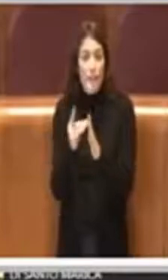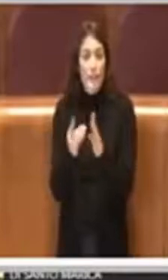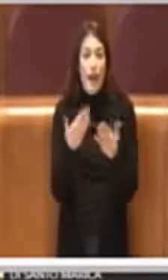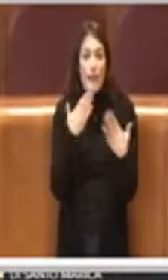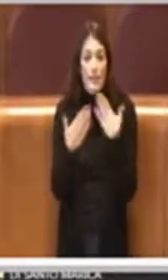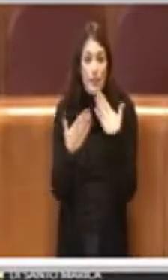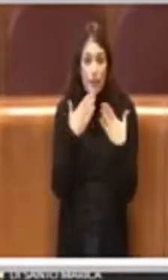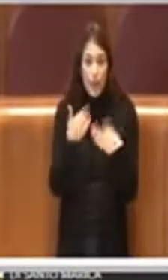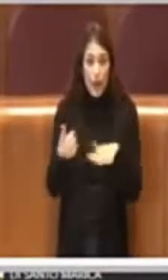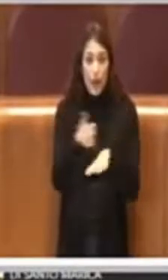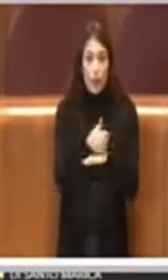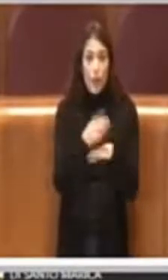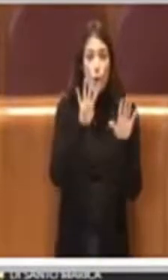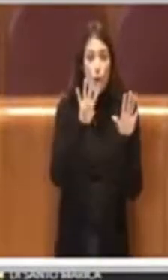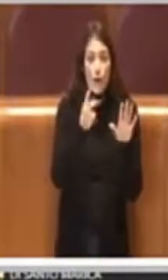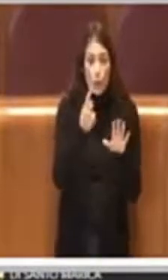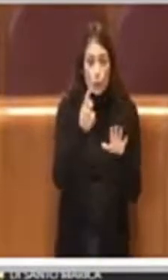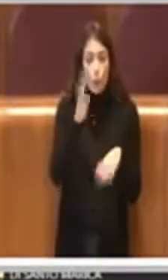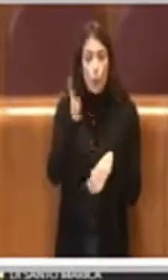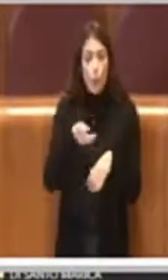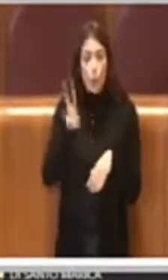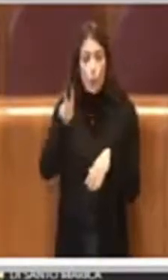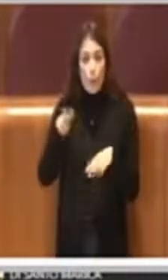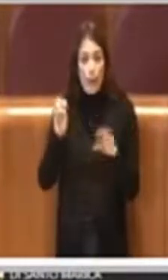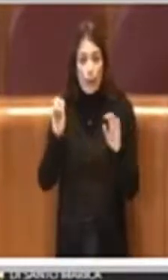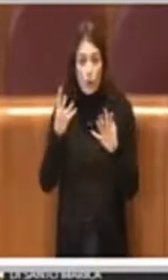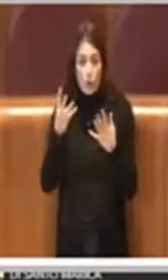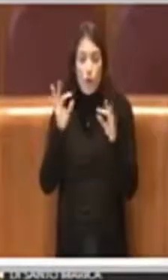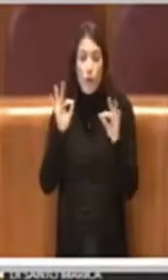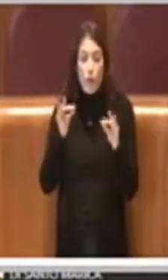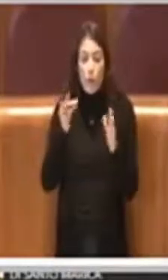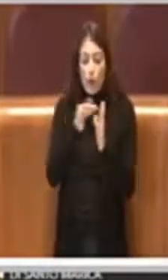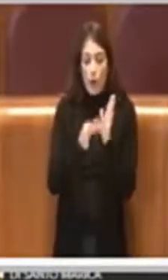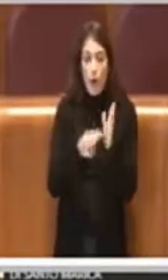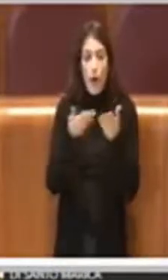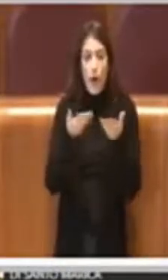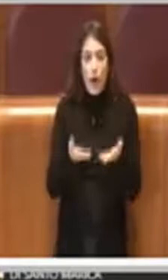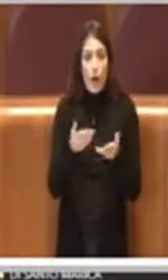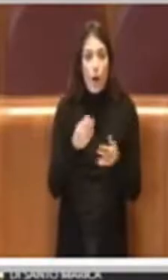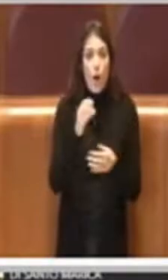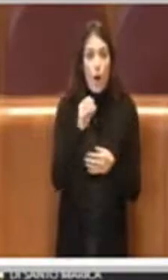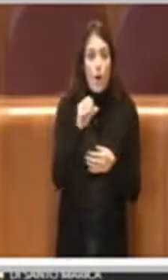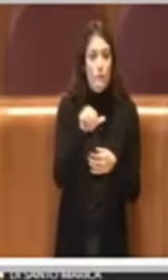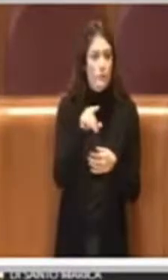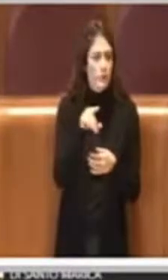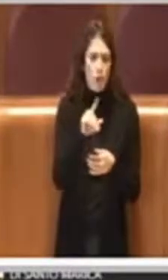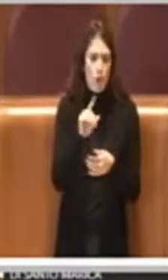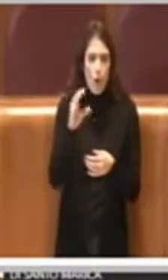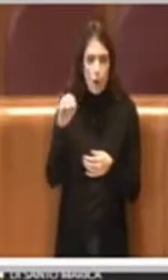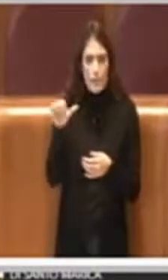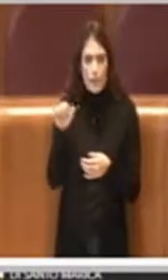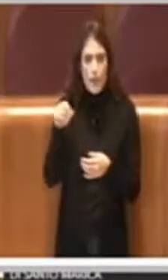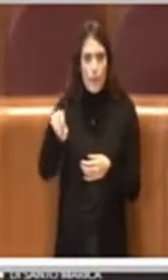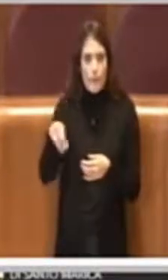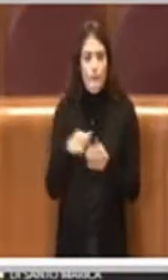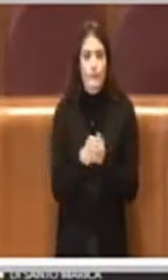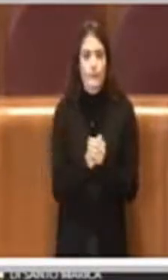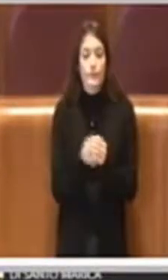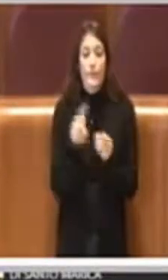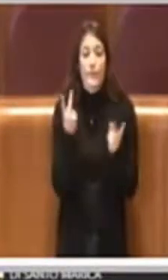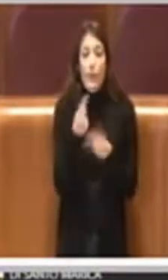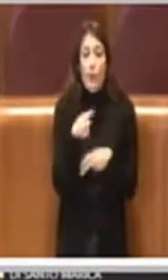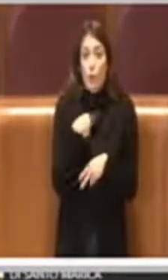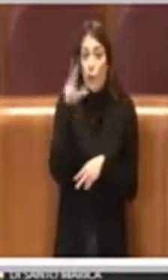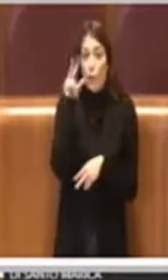del 91-2019, appunto, che è l'attuale regolamento OSPE-COSAP. Io non